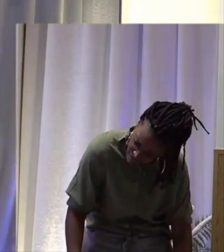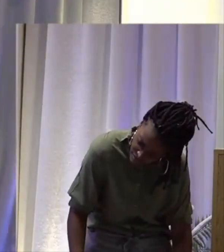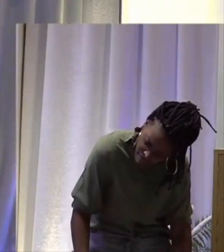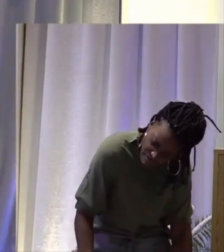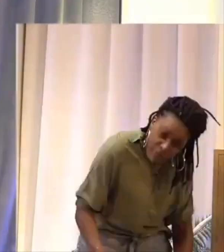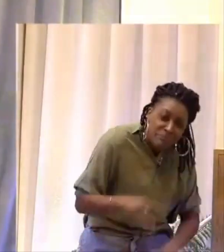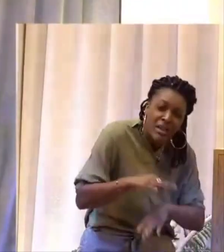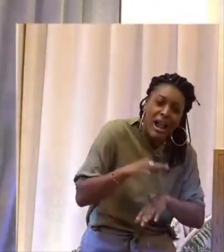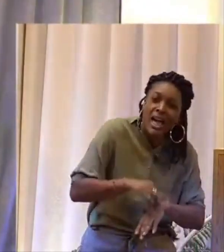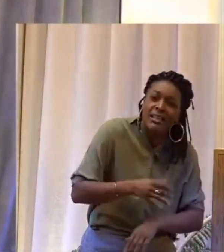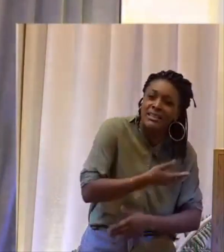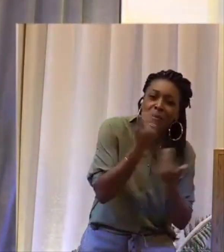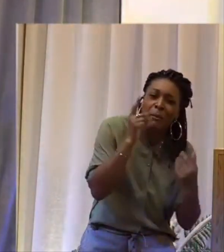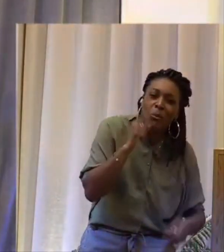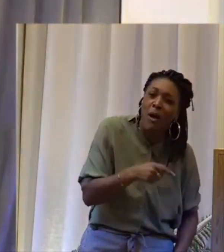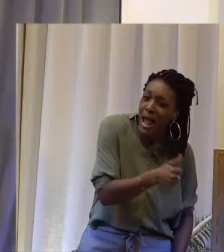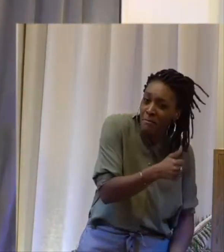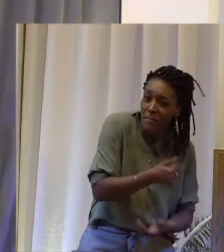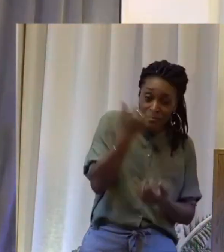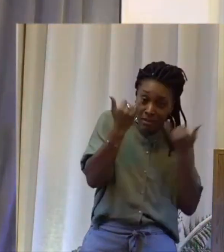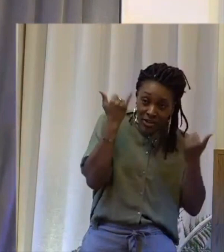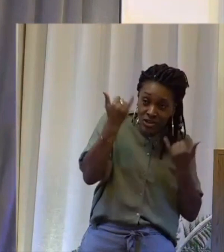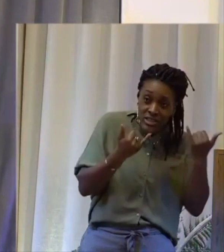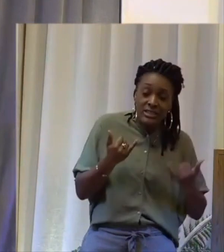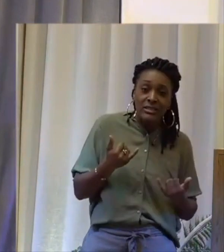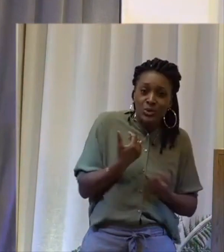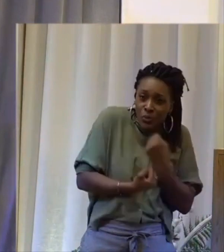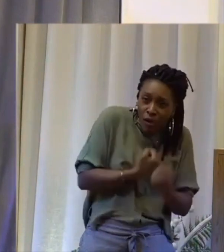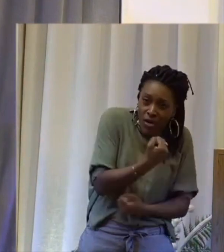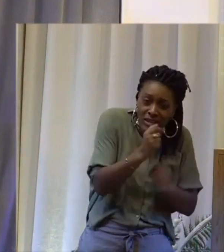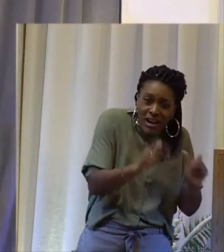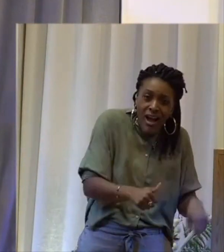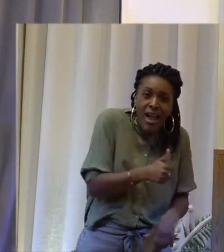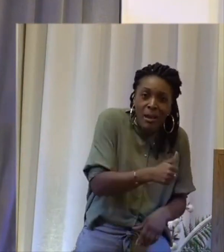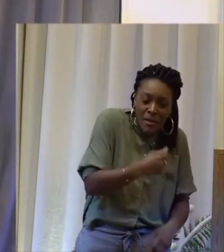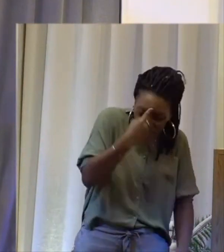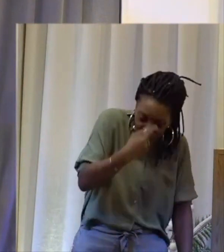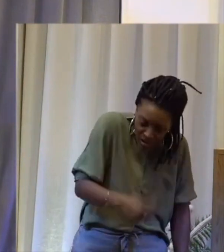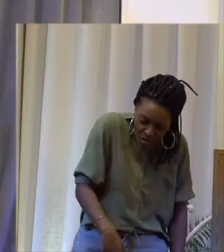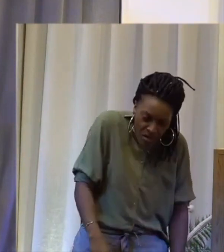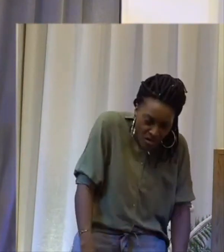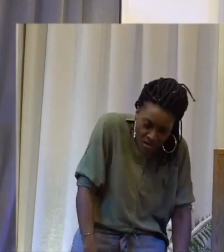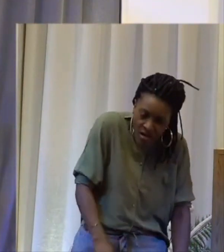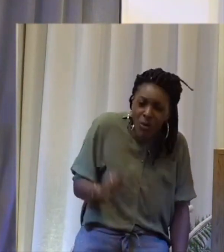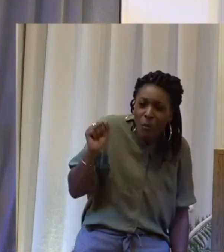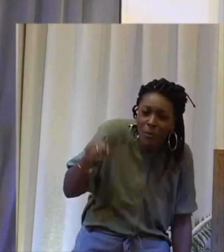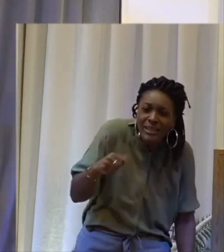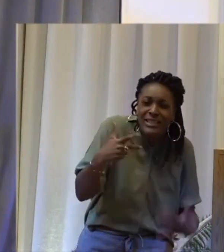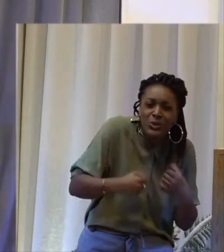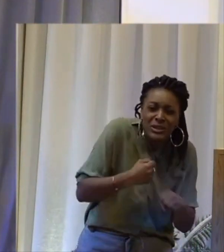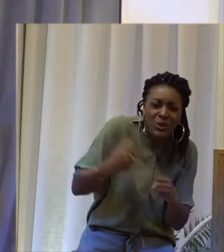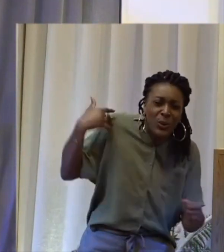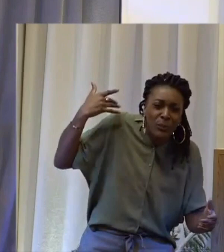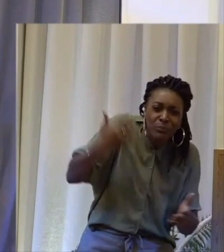dans sa maladie, dans sa difficulté, dans ce qu'elle devait percevoir ou comprendre. Et depuis 18